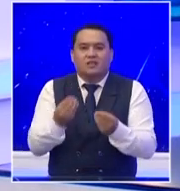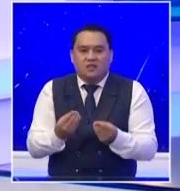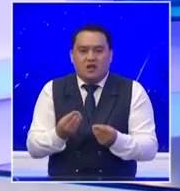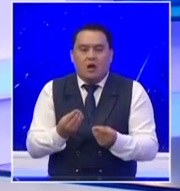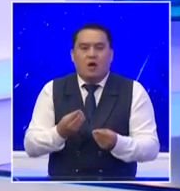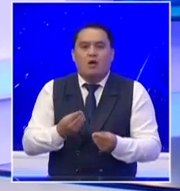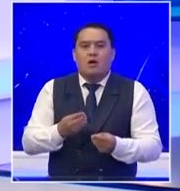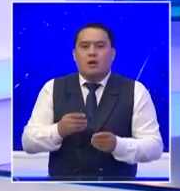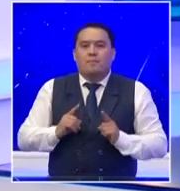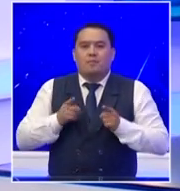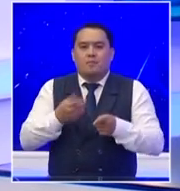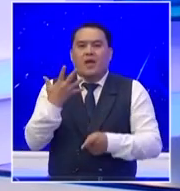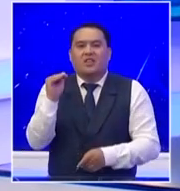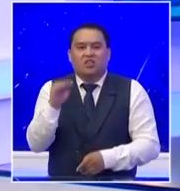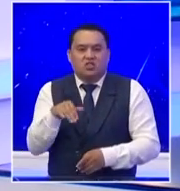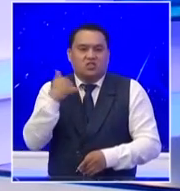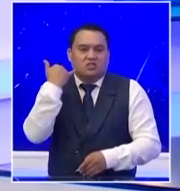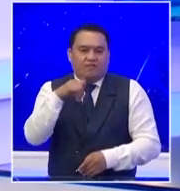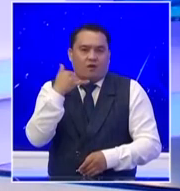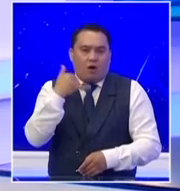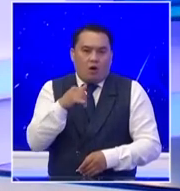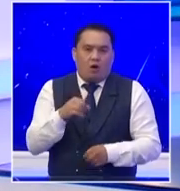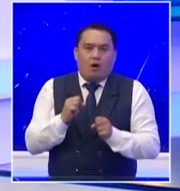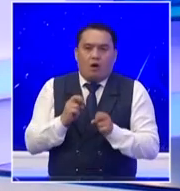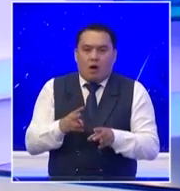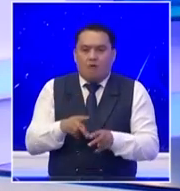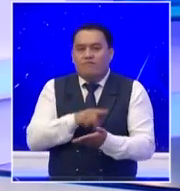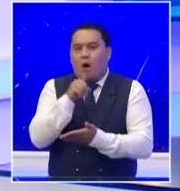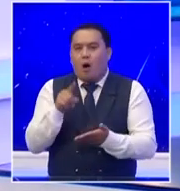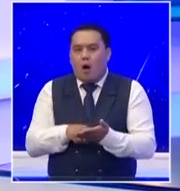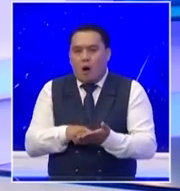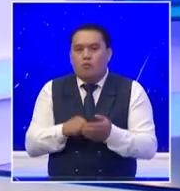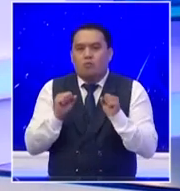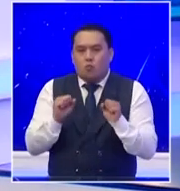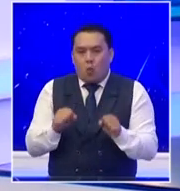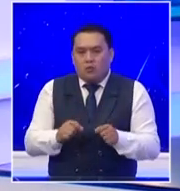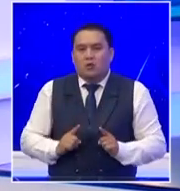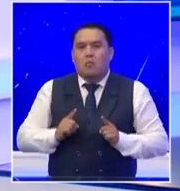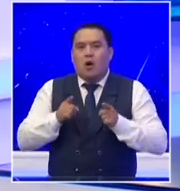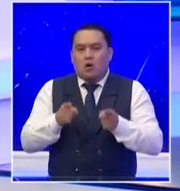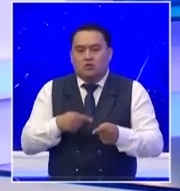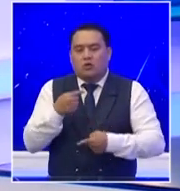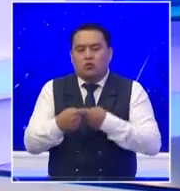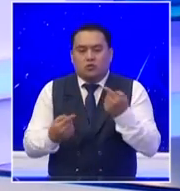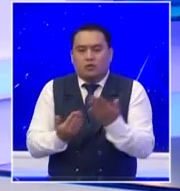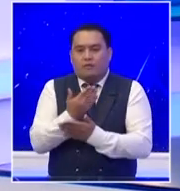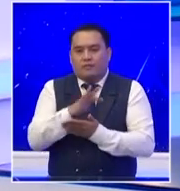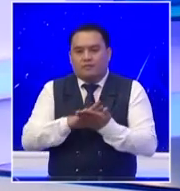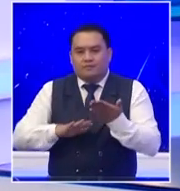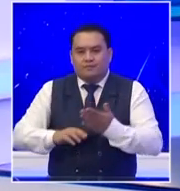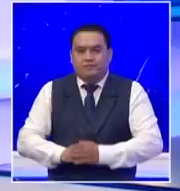обрабатываются порядка 5000 звонков. Как справляются с нагрузкой и вопросы какого характера в основном поступают, смотрите в следующем